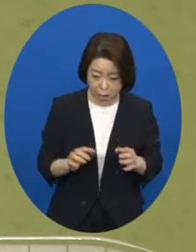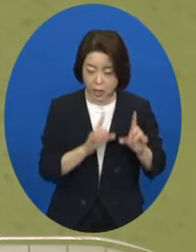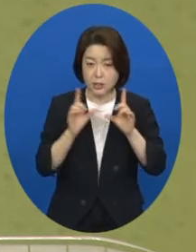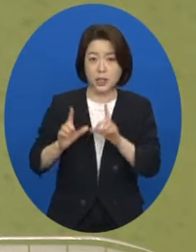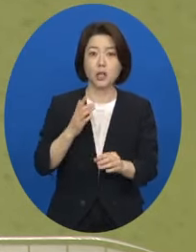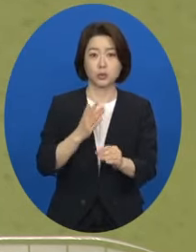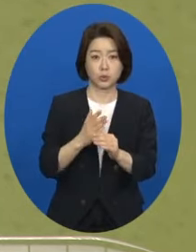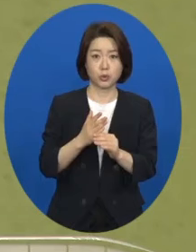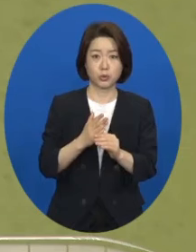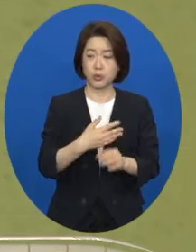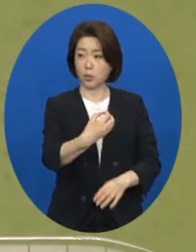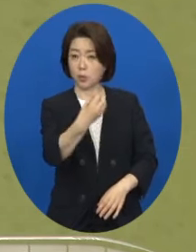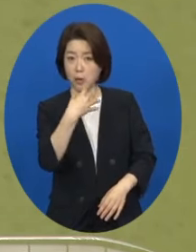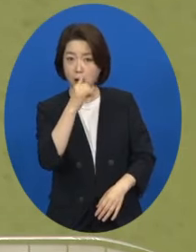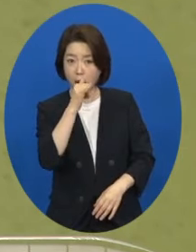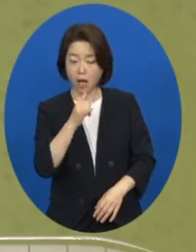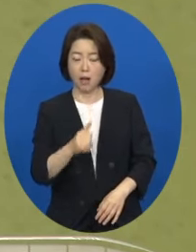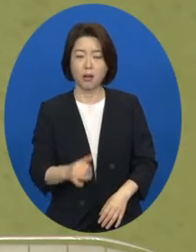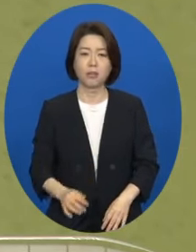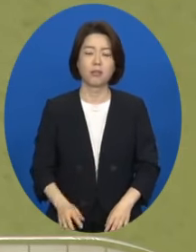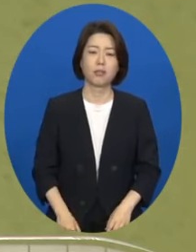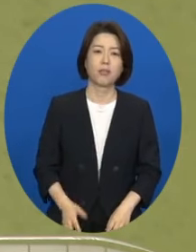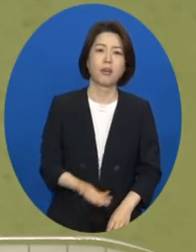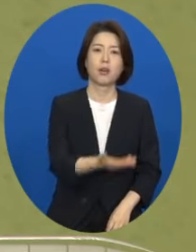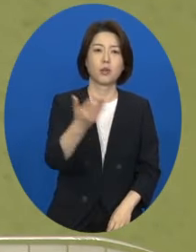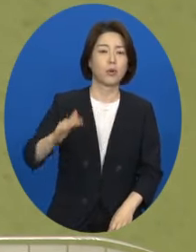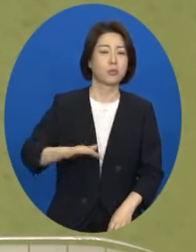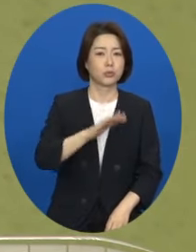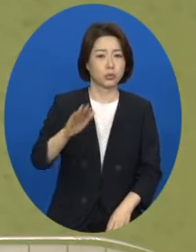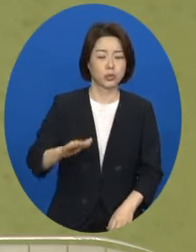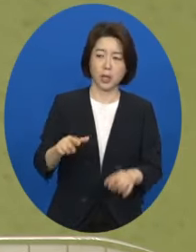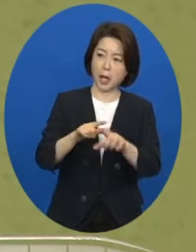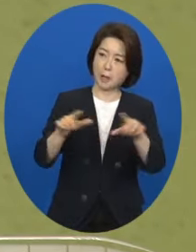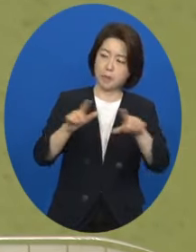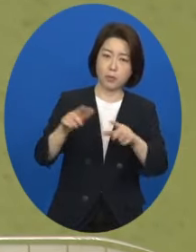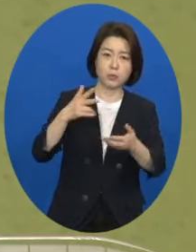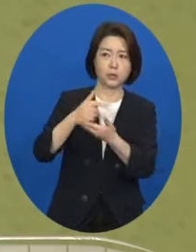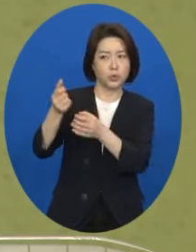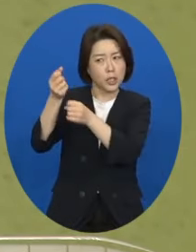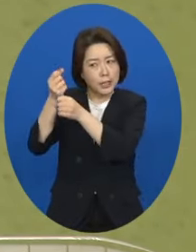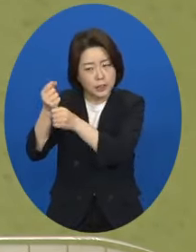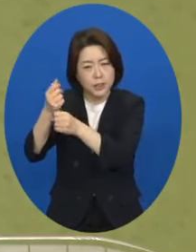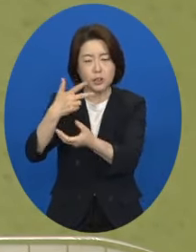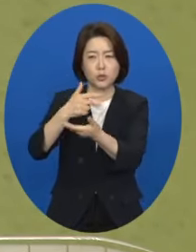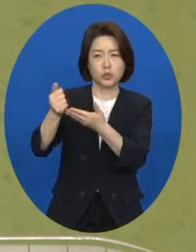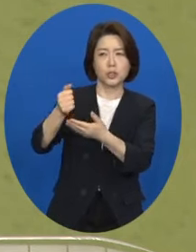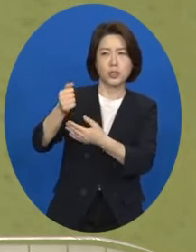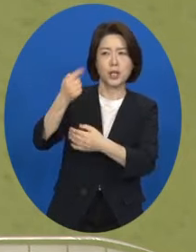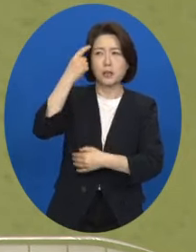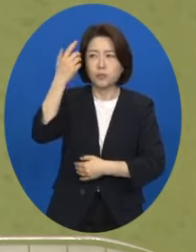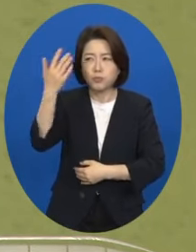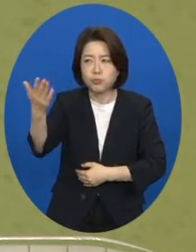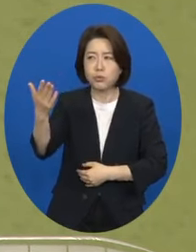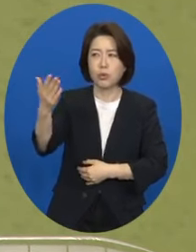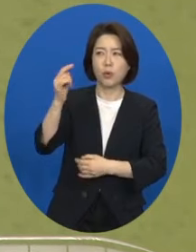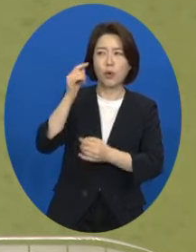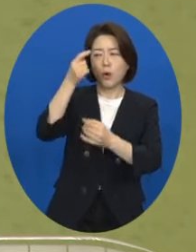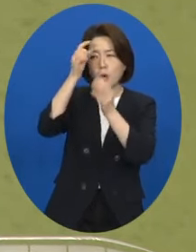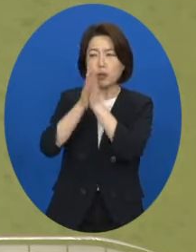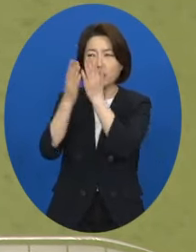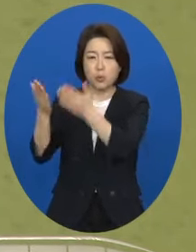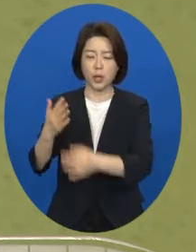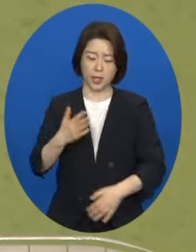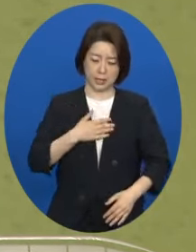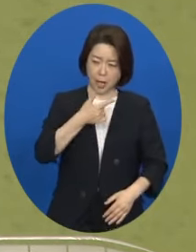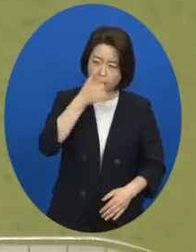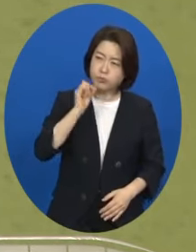저한테 해주시는 거예요. 여러분 우리가 범사의 주님을 의지하고 주님께 나아가면서 우리는 부족합니다,